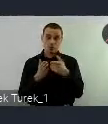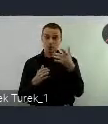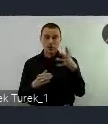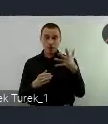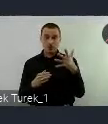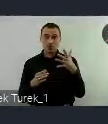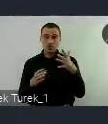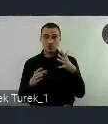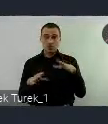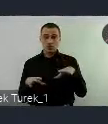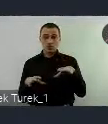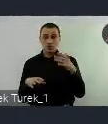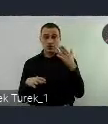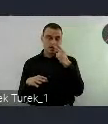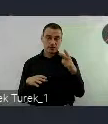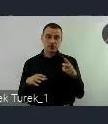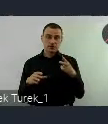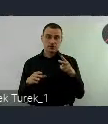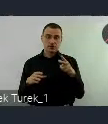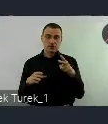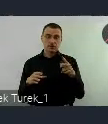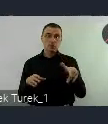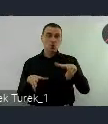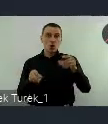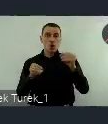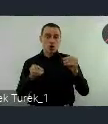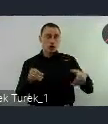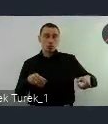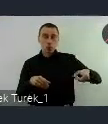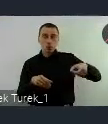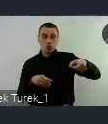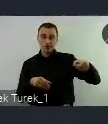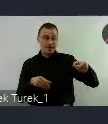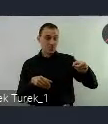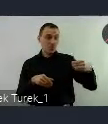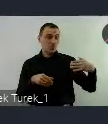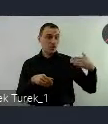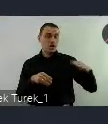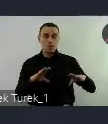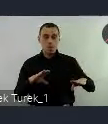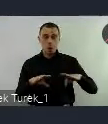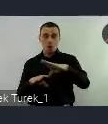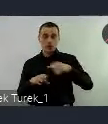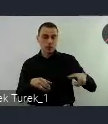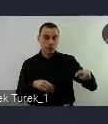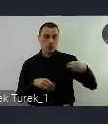początku zdjęcia po lewej stronie ale nie ma poręczy od samego początku jest pochylają niezgodną z przepisami